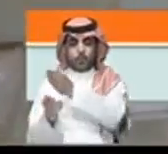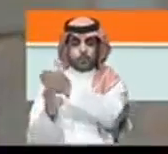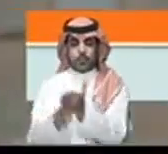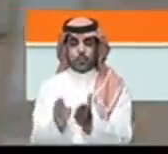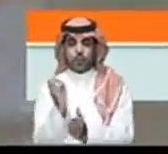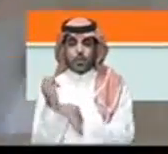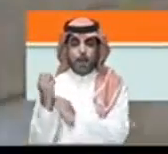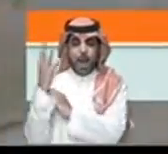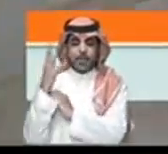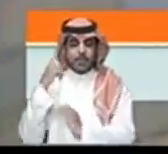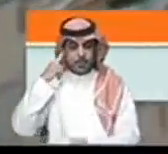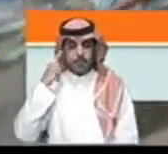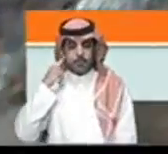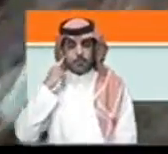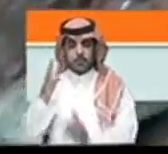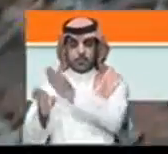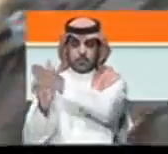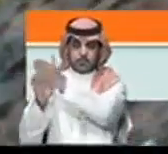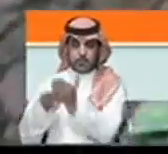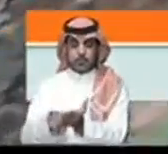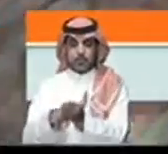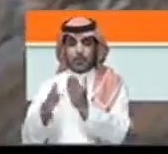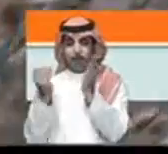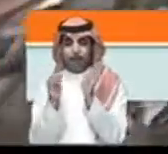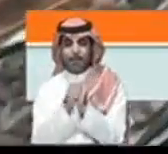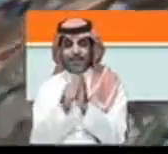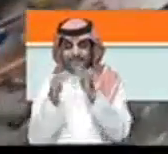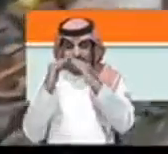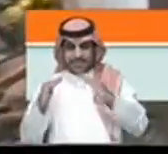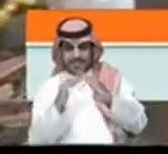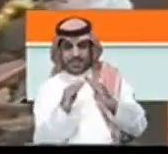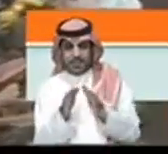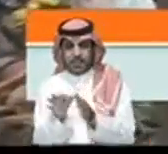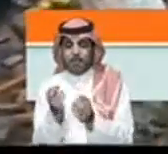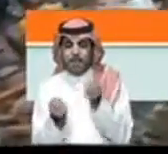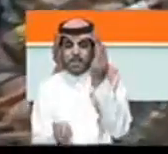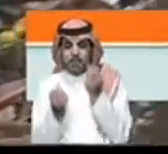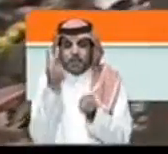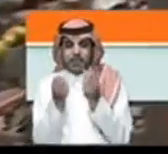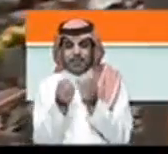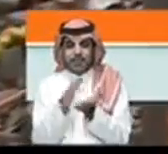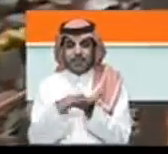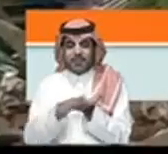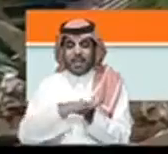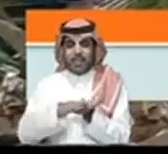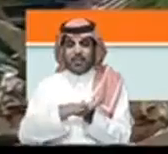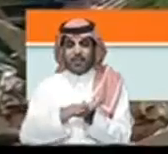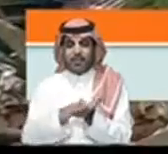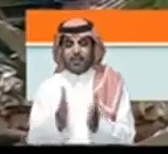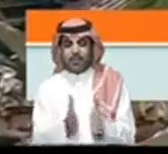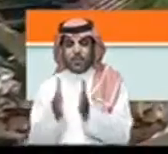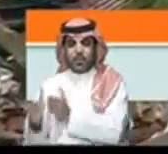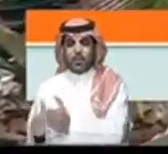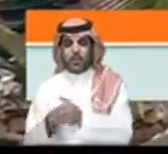صباح السبت حين انهار جزء من الجدار على اكواخ تم بناءها للعاملين في مشروع بناء على قطعه ارض مجاوره